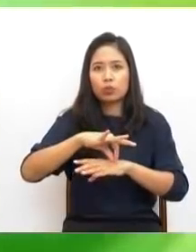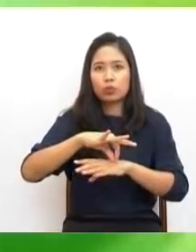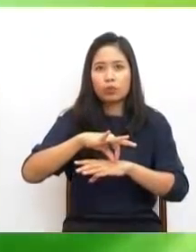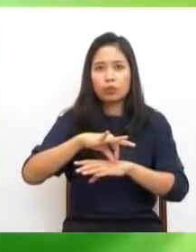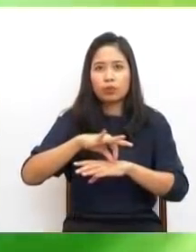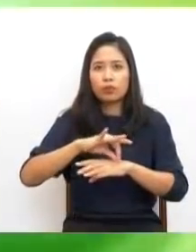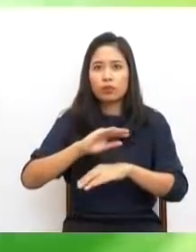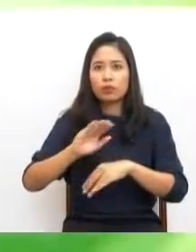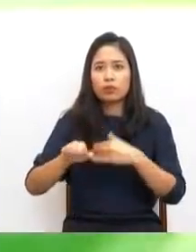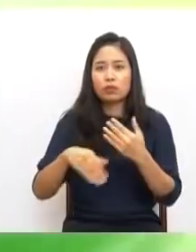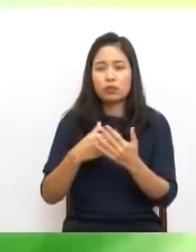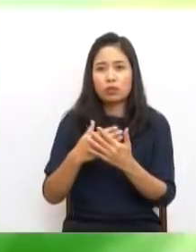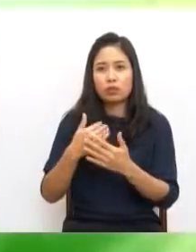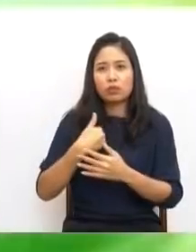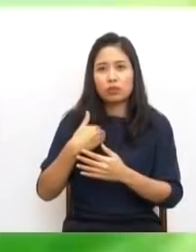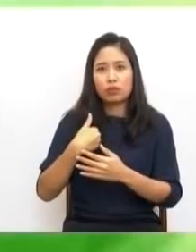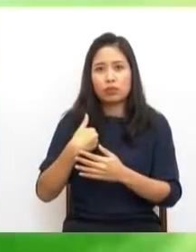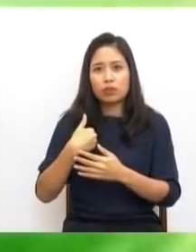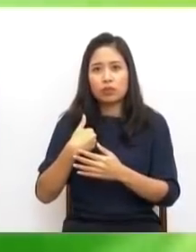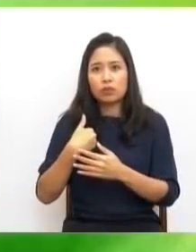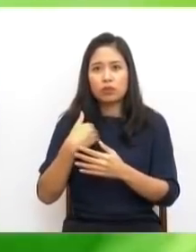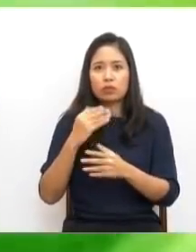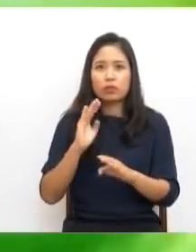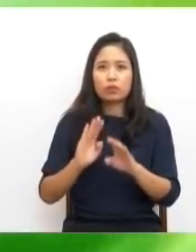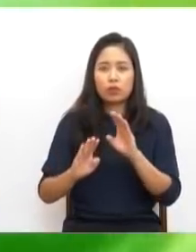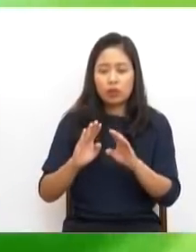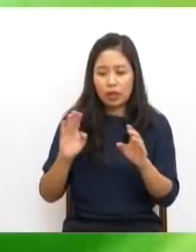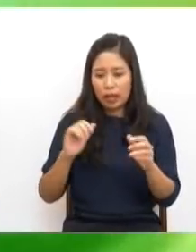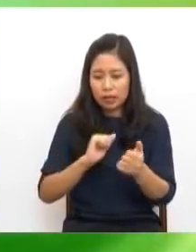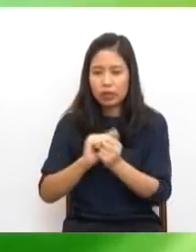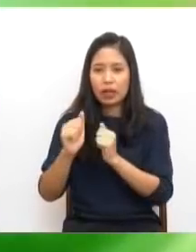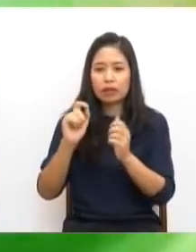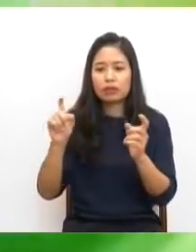คเรียนคือก่อนวันที่15พฤษภาคมของปี